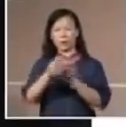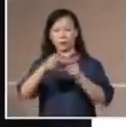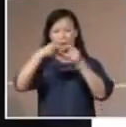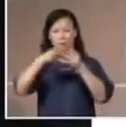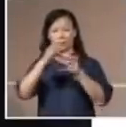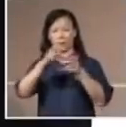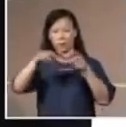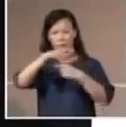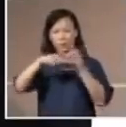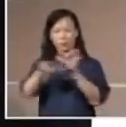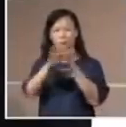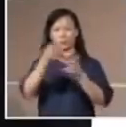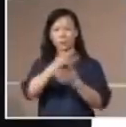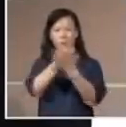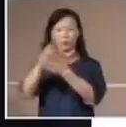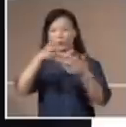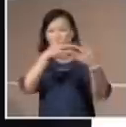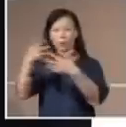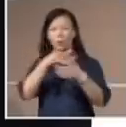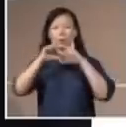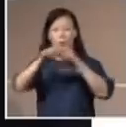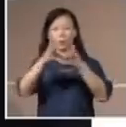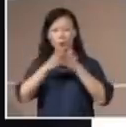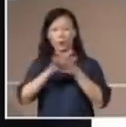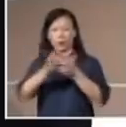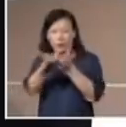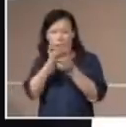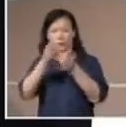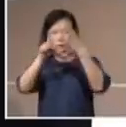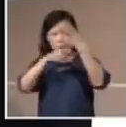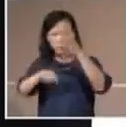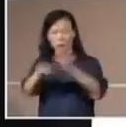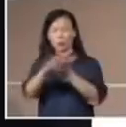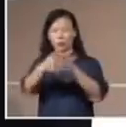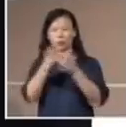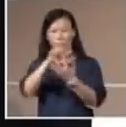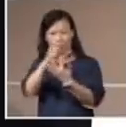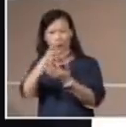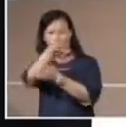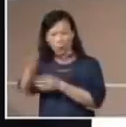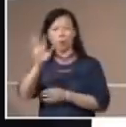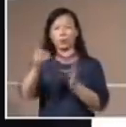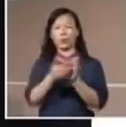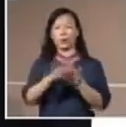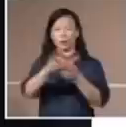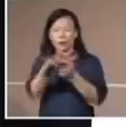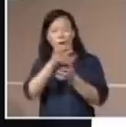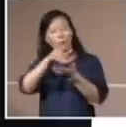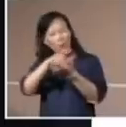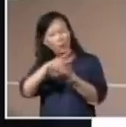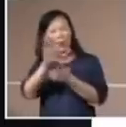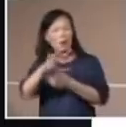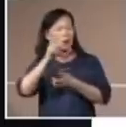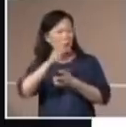二轮，也就是候选人的提问和回答。刚才前三位候选人都已经分别提问，你看他有的人软中带硬，